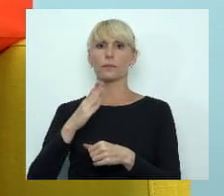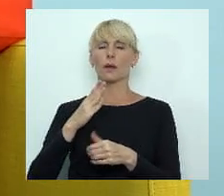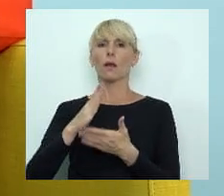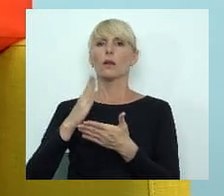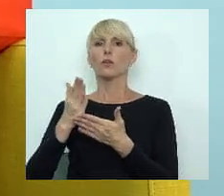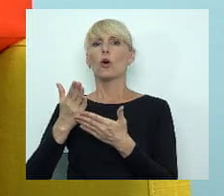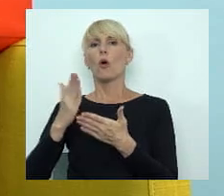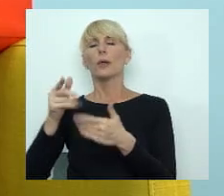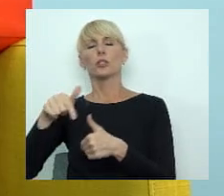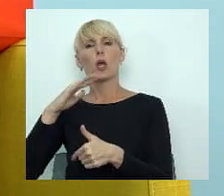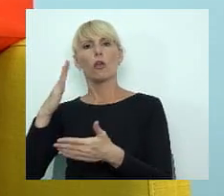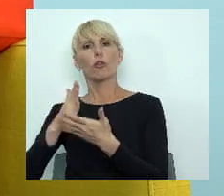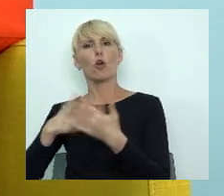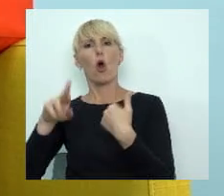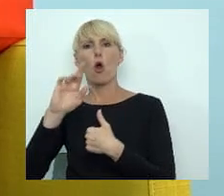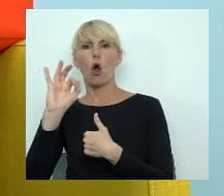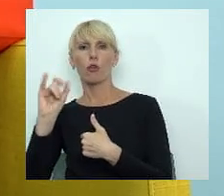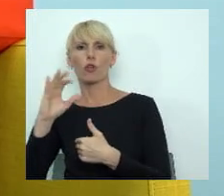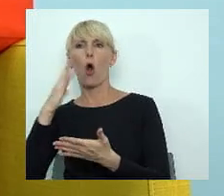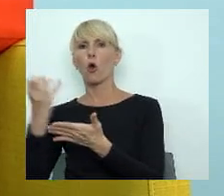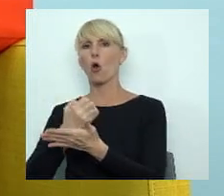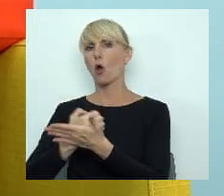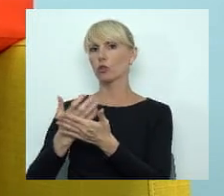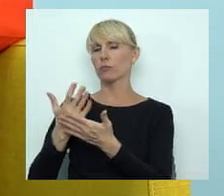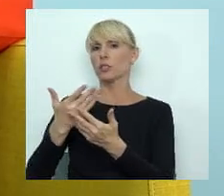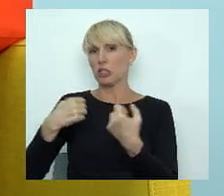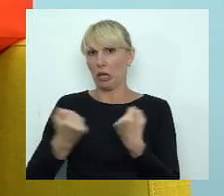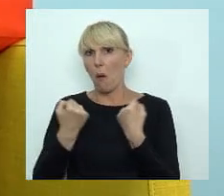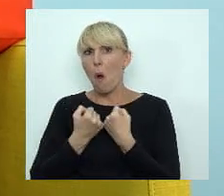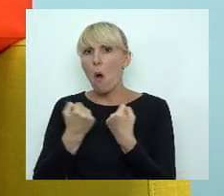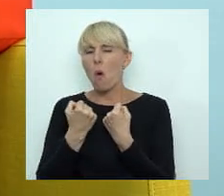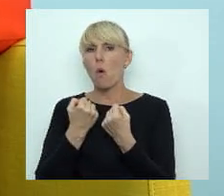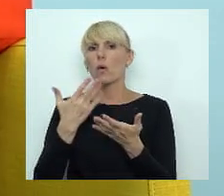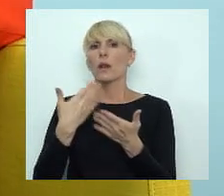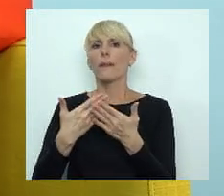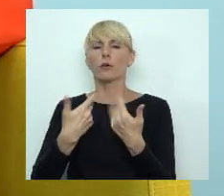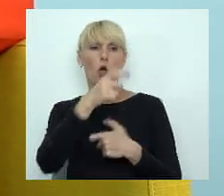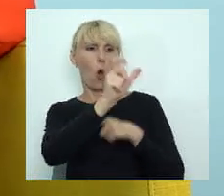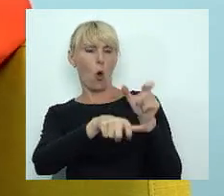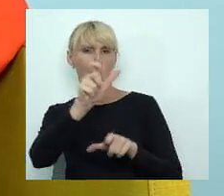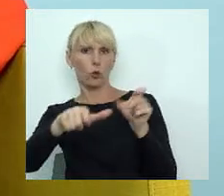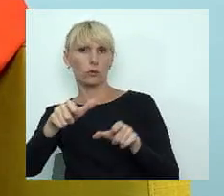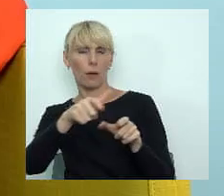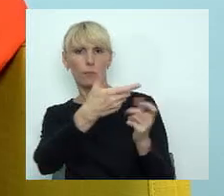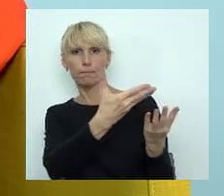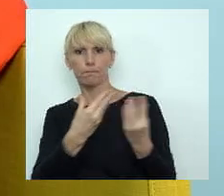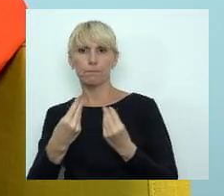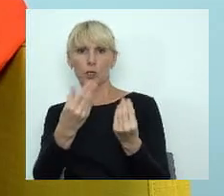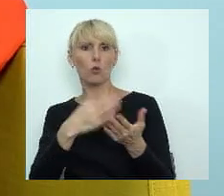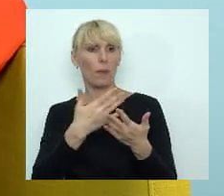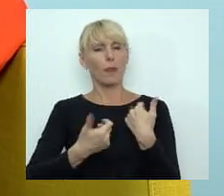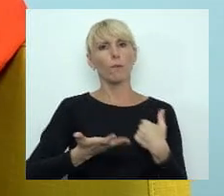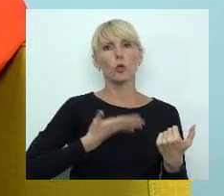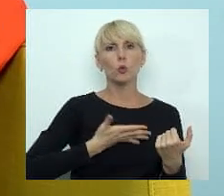działało tylko na naszą korzyść. To przysporzy nam klientów. To przysporzy nam osób, które będą czuły